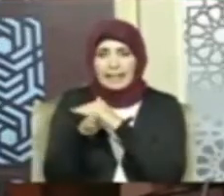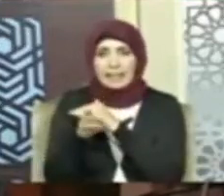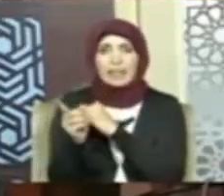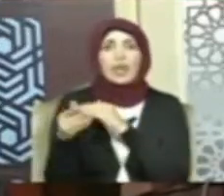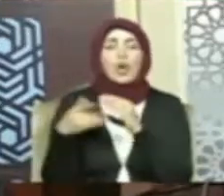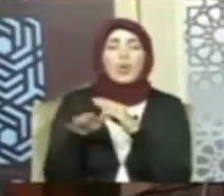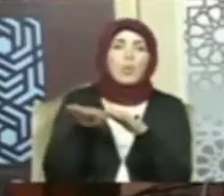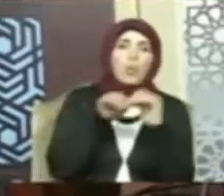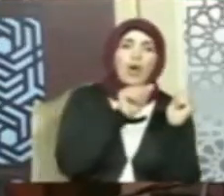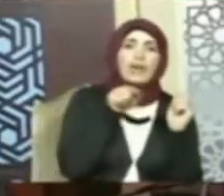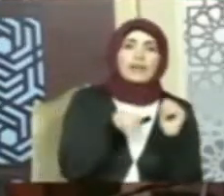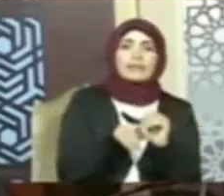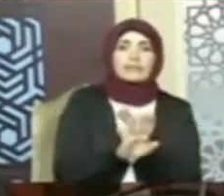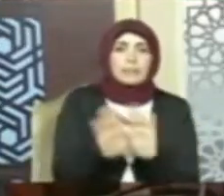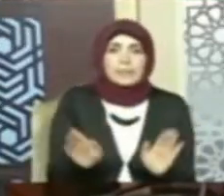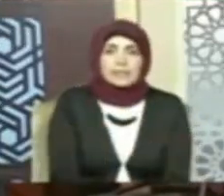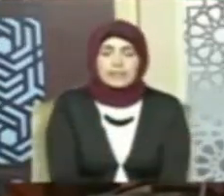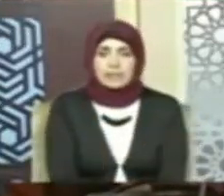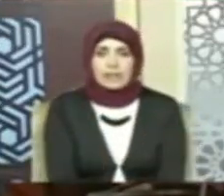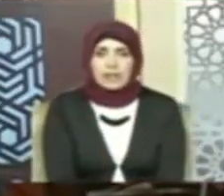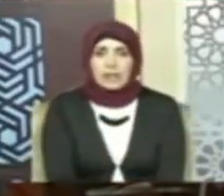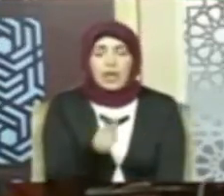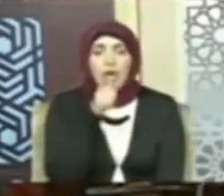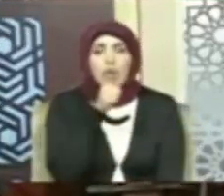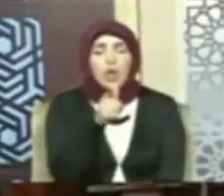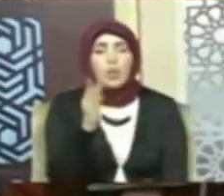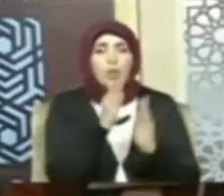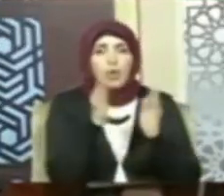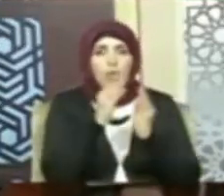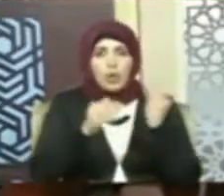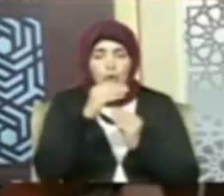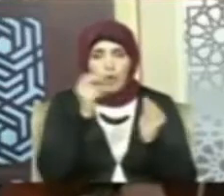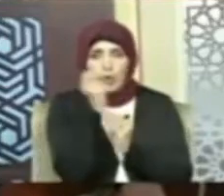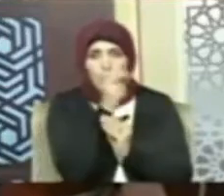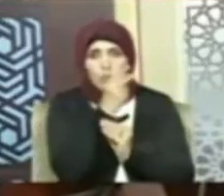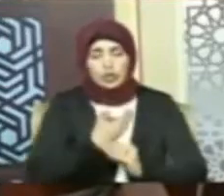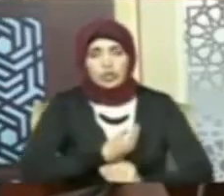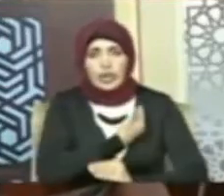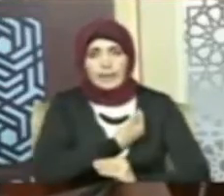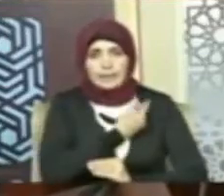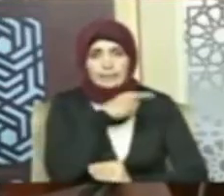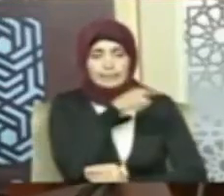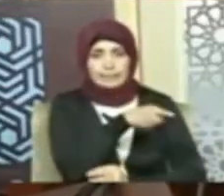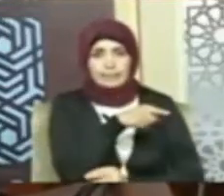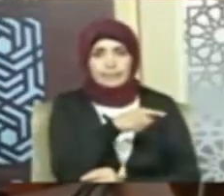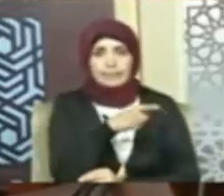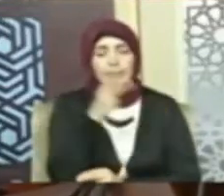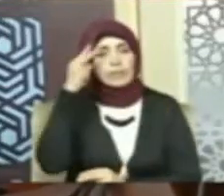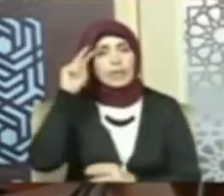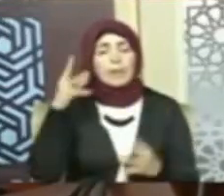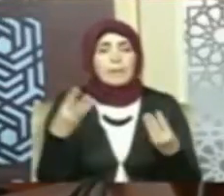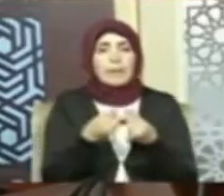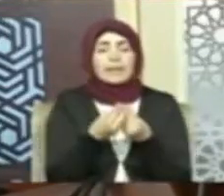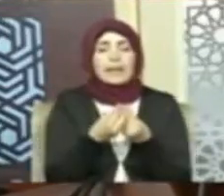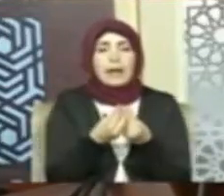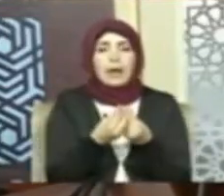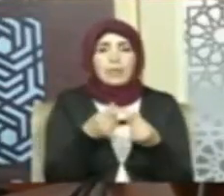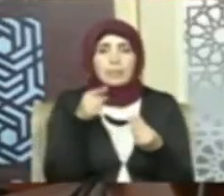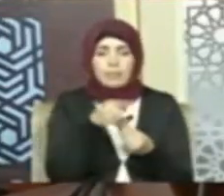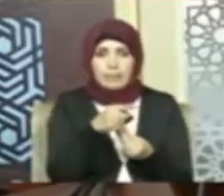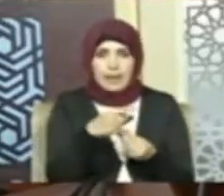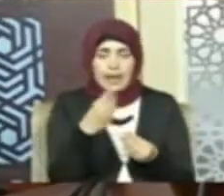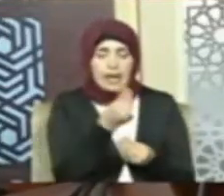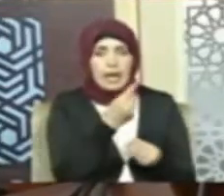ونقول لحجاج بيت الله ومن شاركوهم رحلة الإيمان لا تنتهي